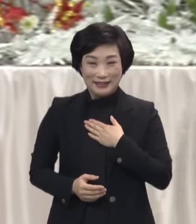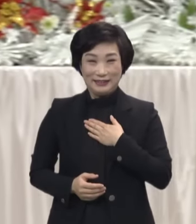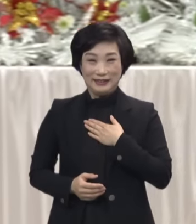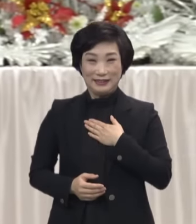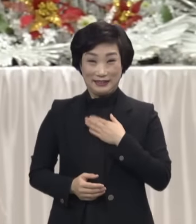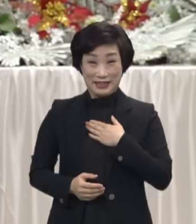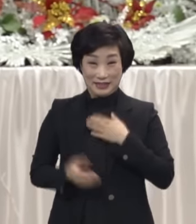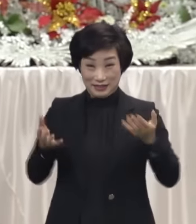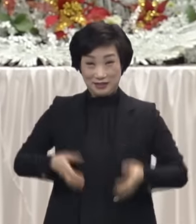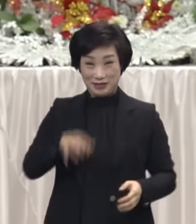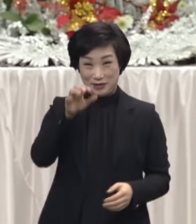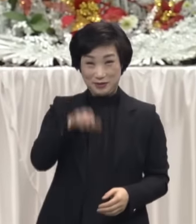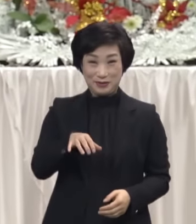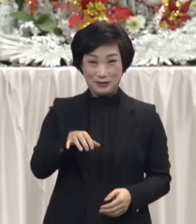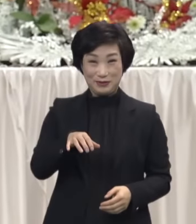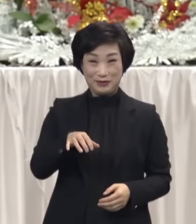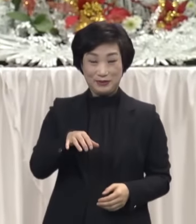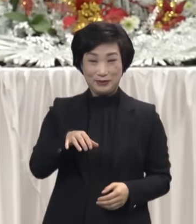동네는